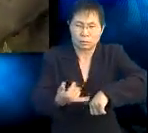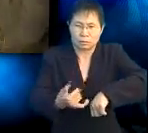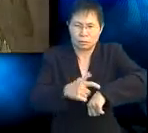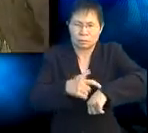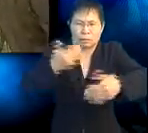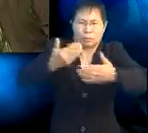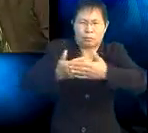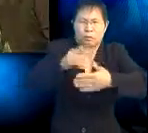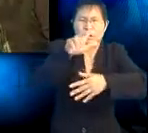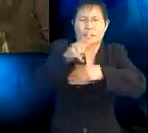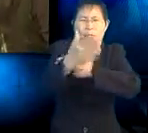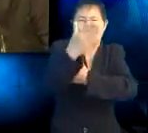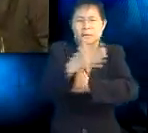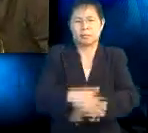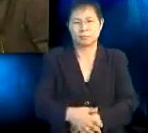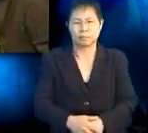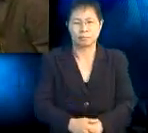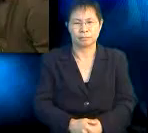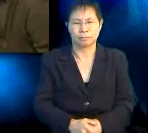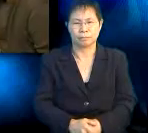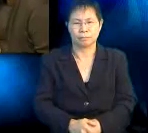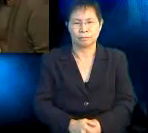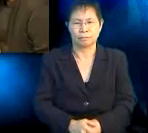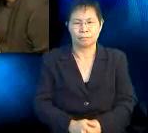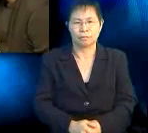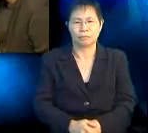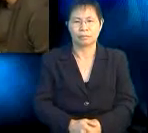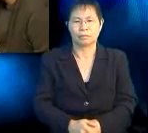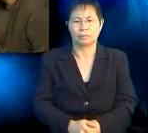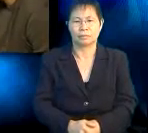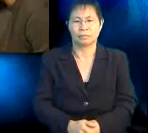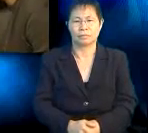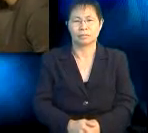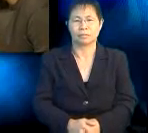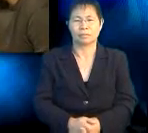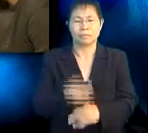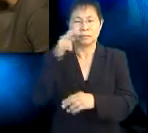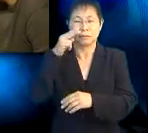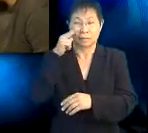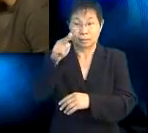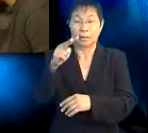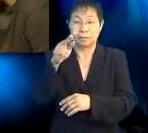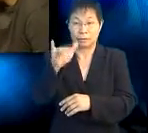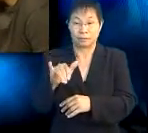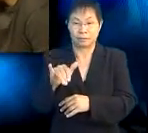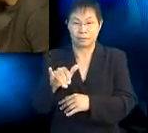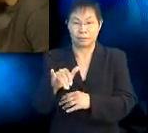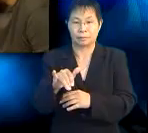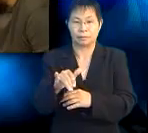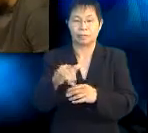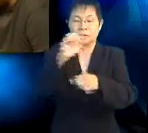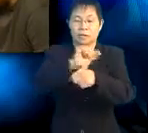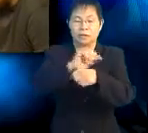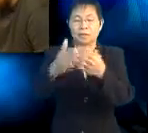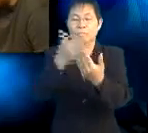sudah hampir dengan pukul 3 pagi. Sudah hampir pukul 3 pagi? Ha. Nampaknya pekerjaan kita ni bertambah mudah lah, Abang